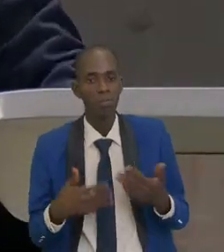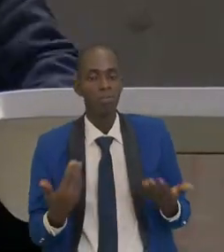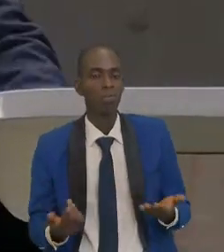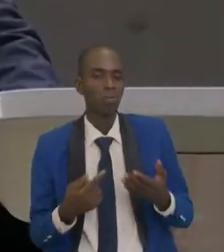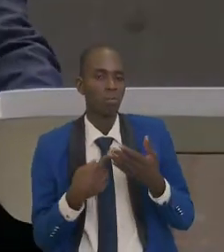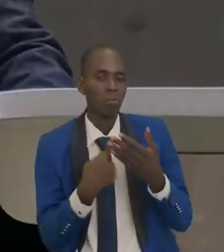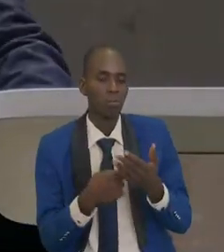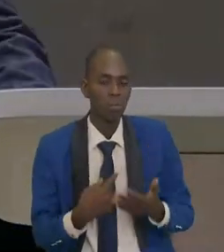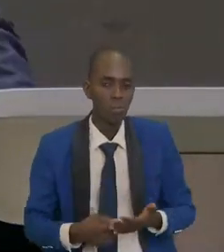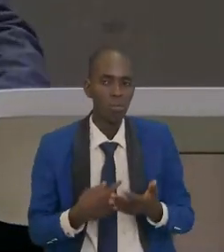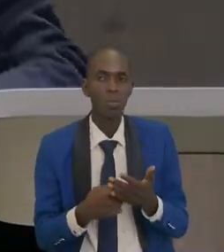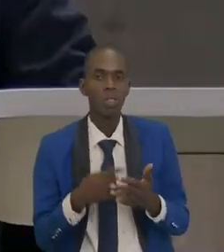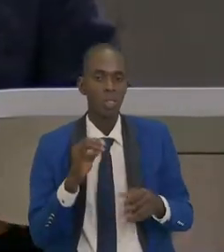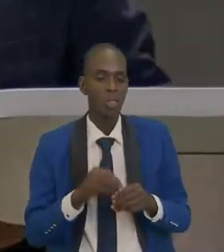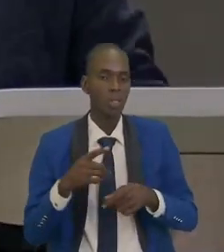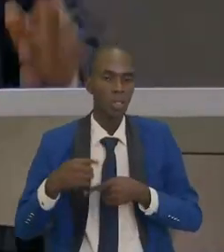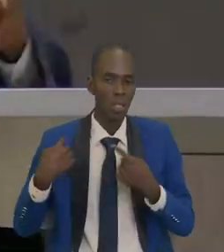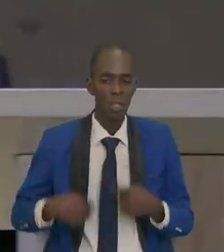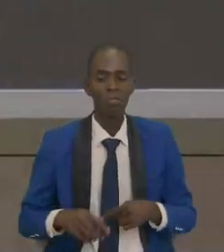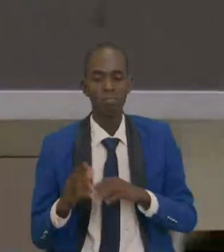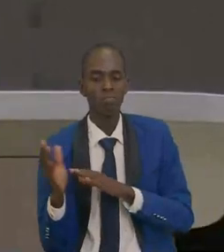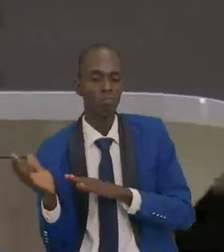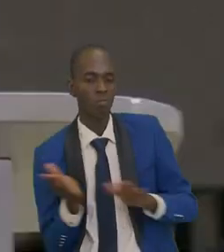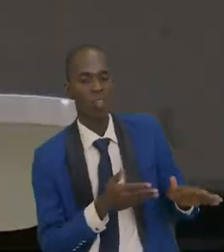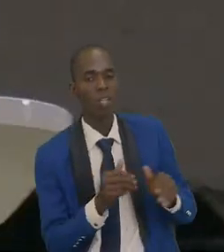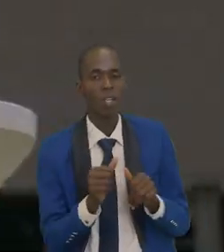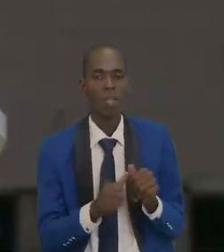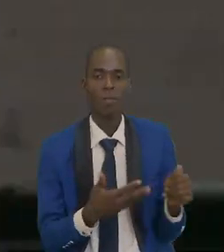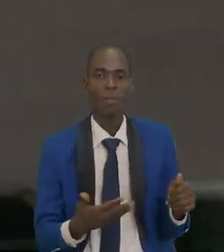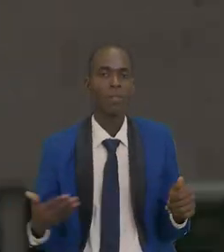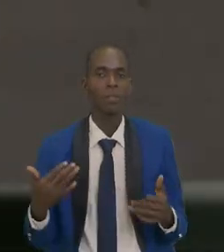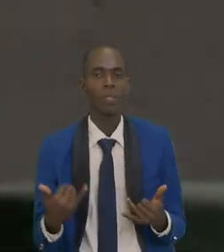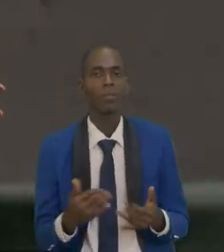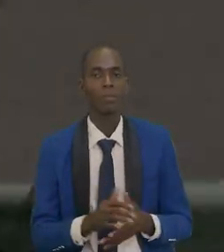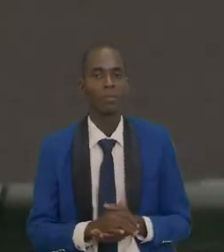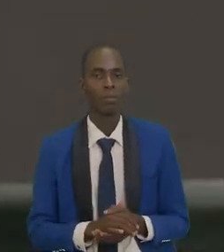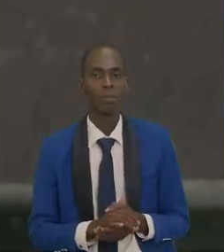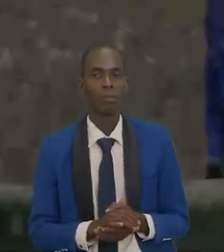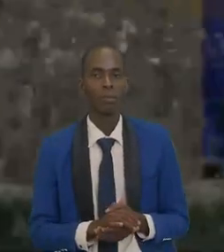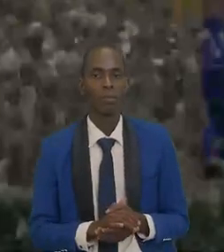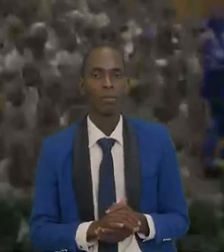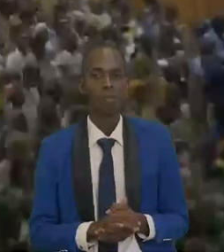l'argumentation ou les discussions, il a détourné le regard de tout cela.